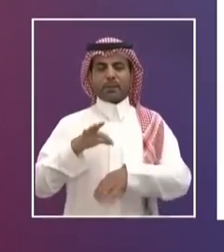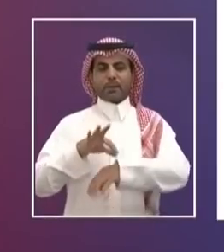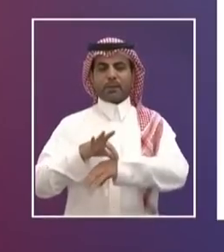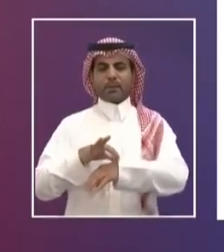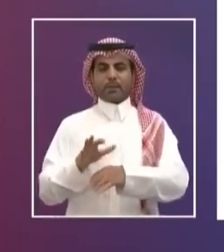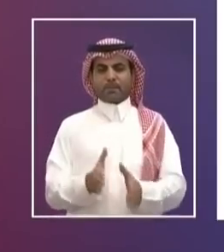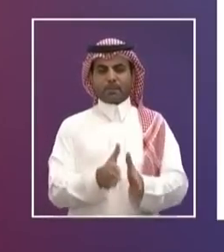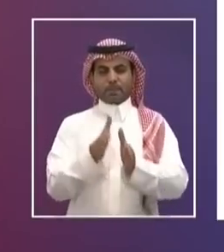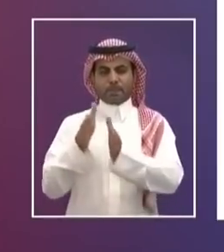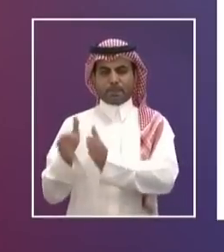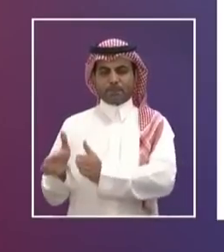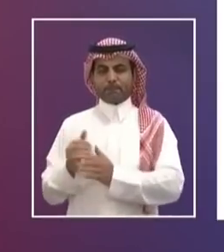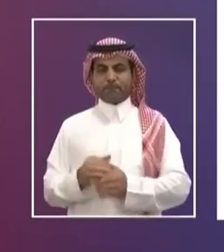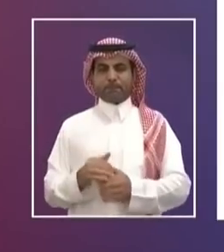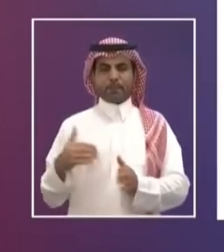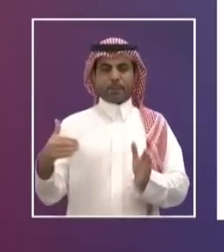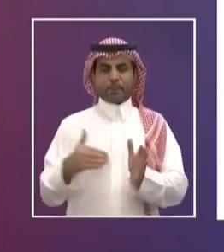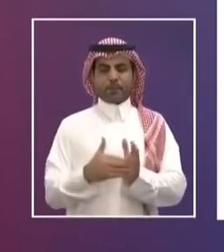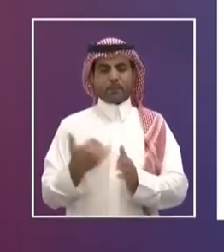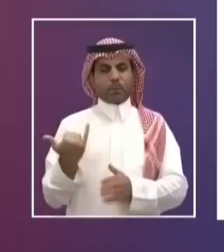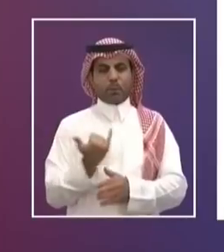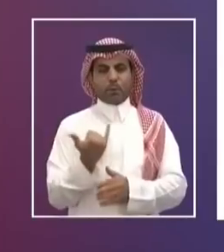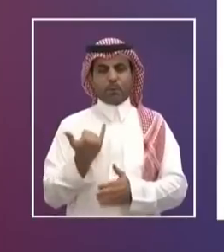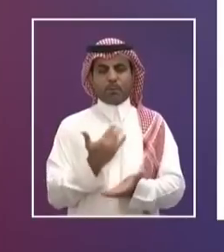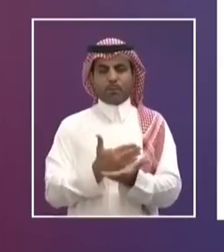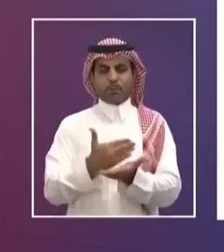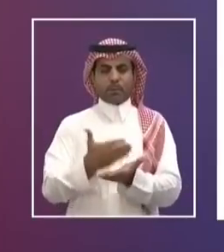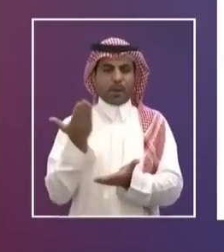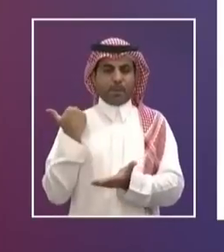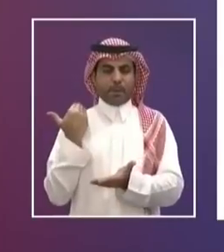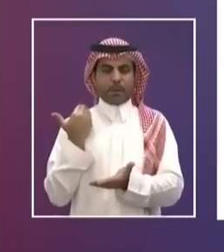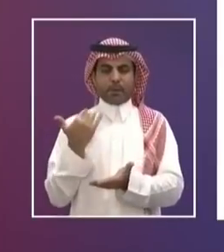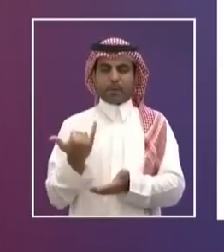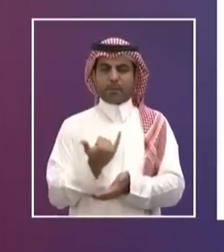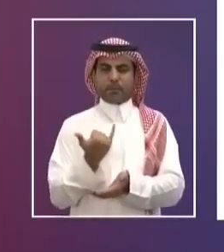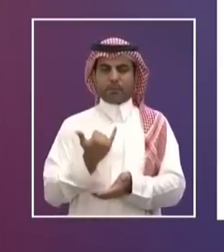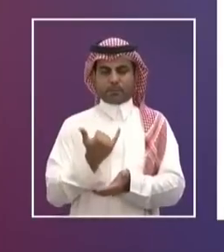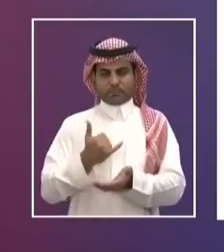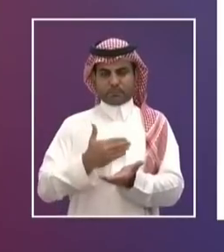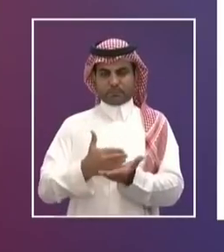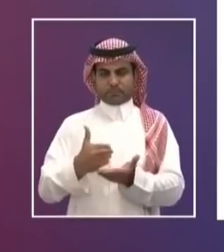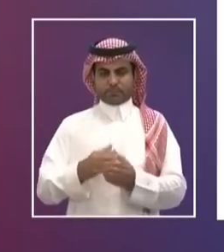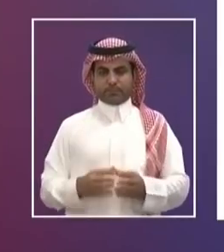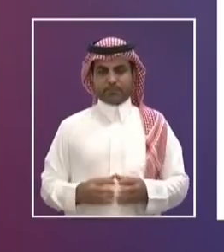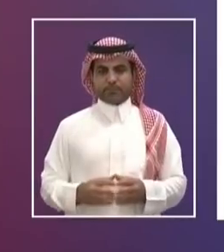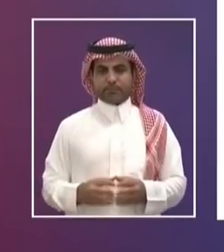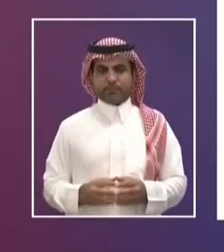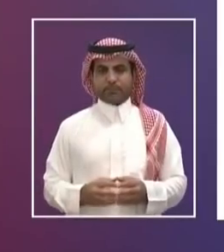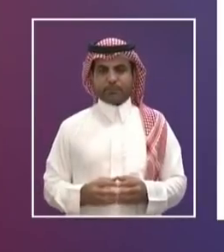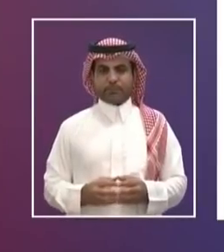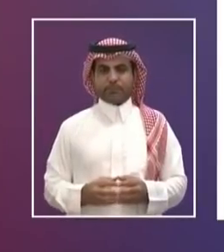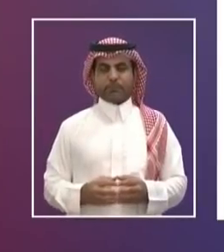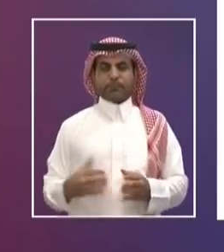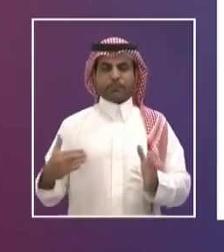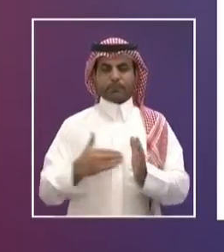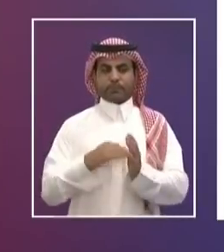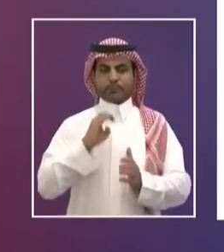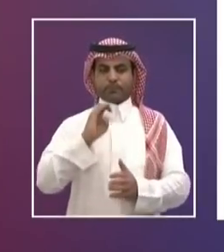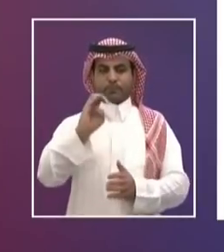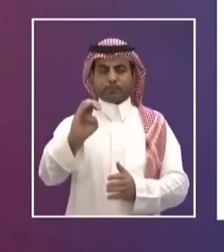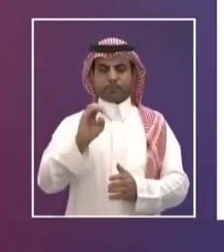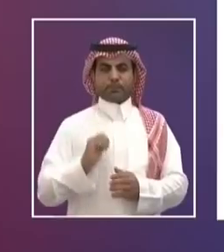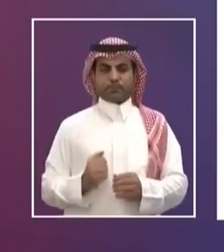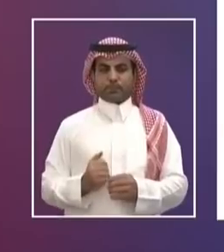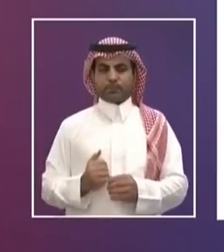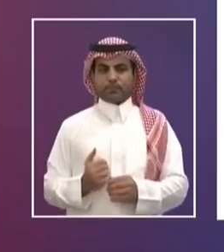العضوية. فهذه أمر كما ذكرنا في غاية الأهمية. هذا بما يخص